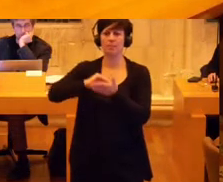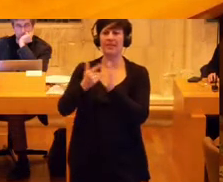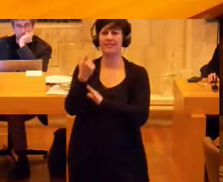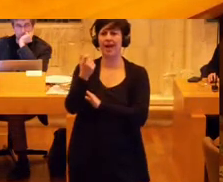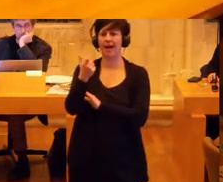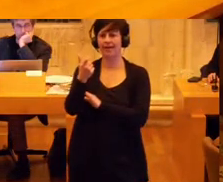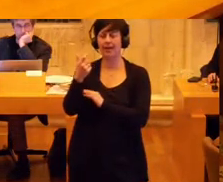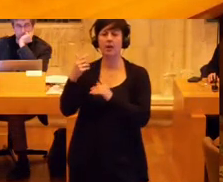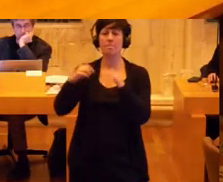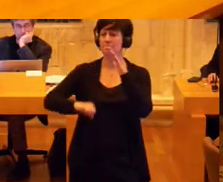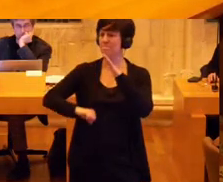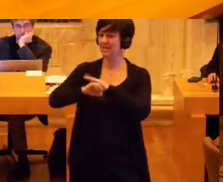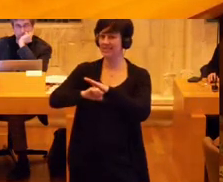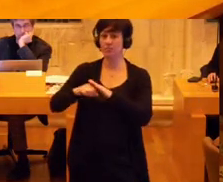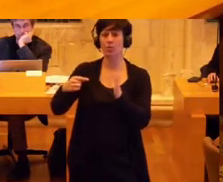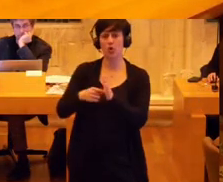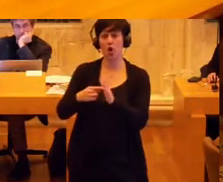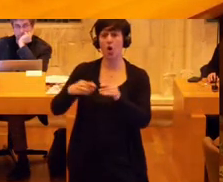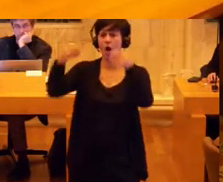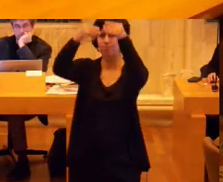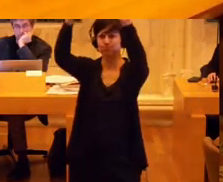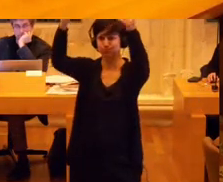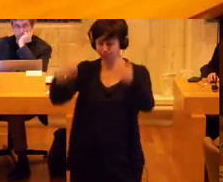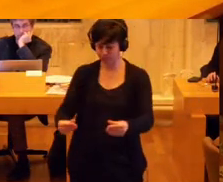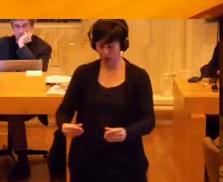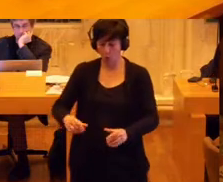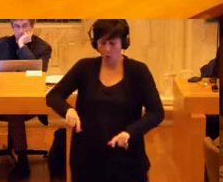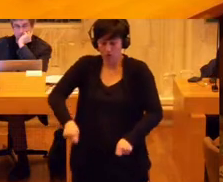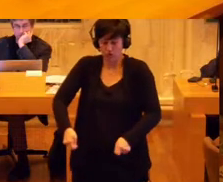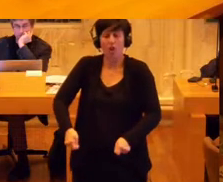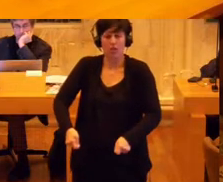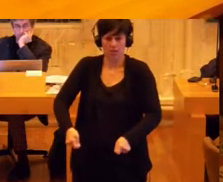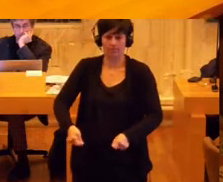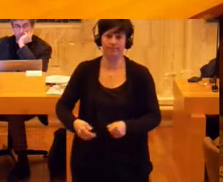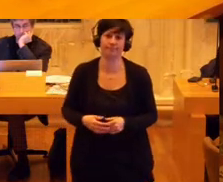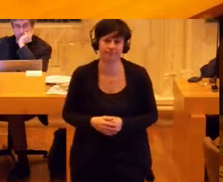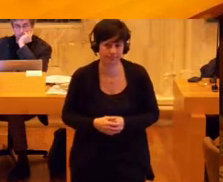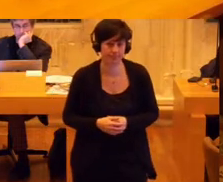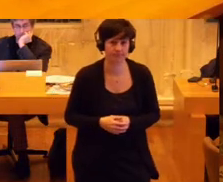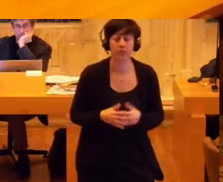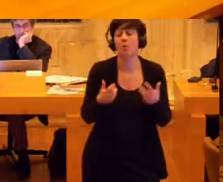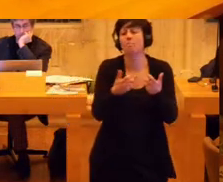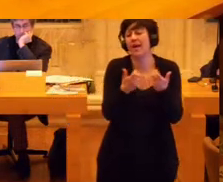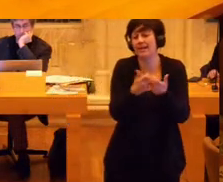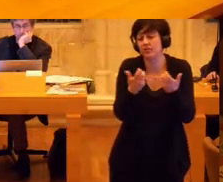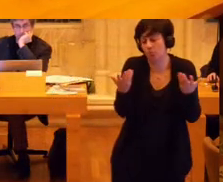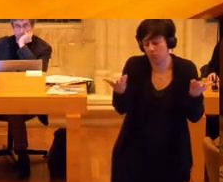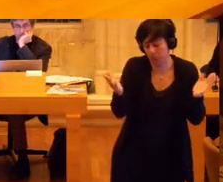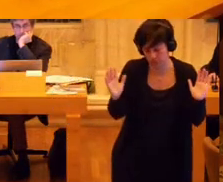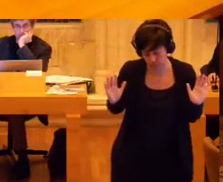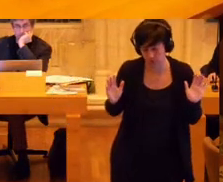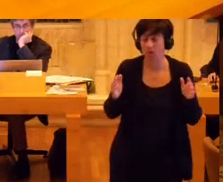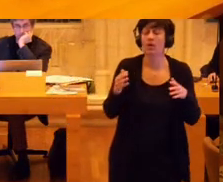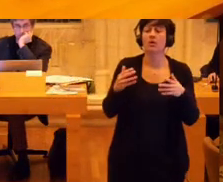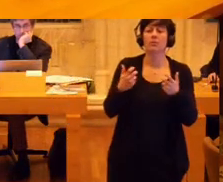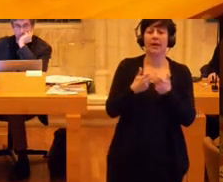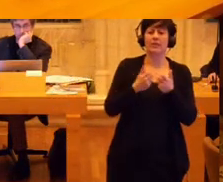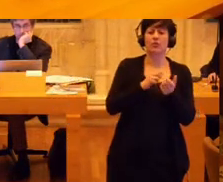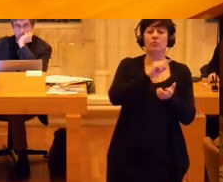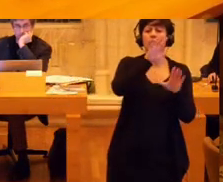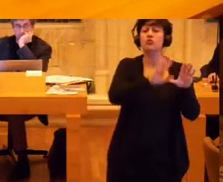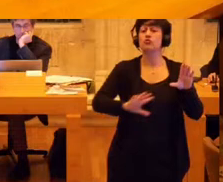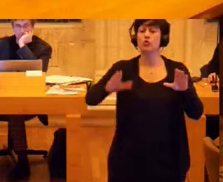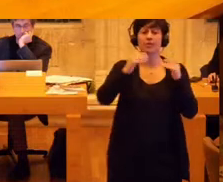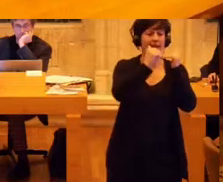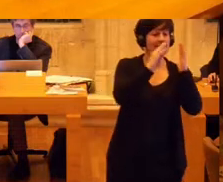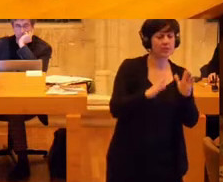dispositifs scellés au sol, par exemple. Donc, ce qui est le cas pour les zones résidentielles et